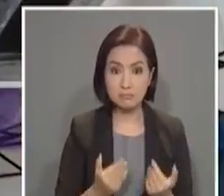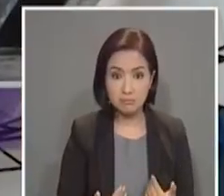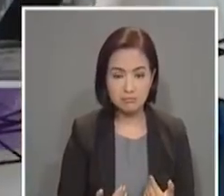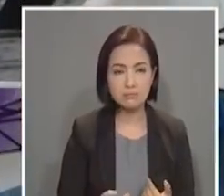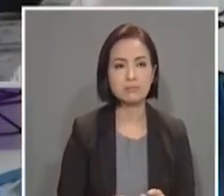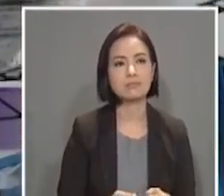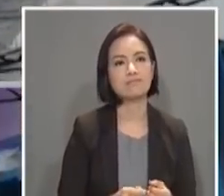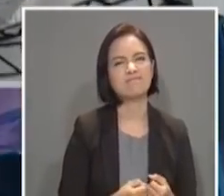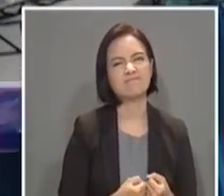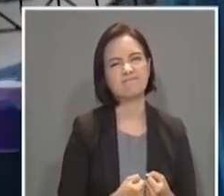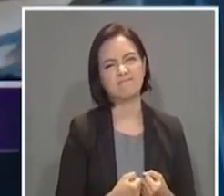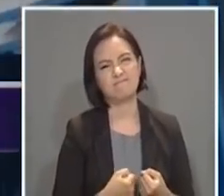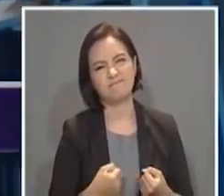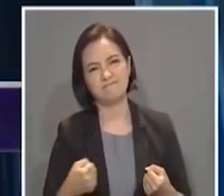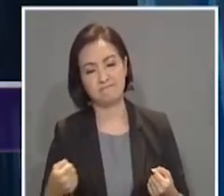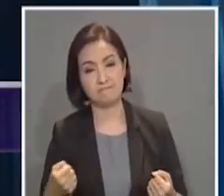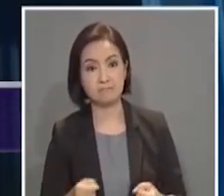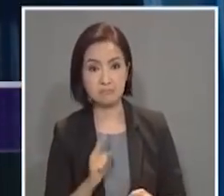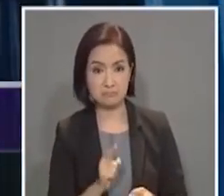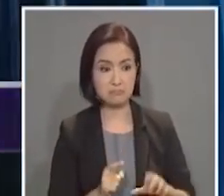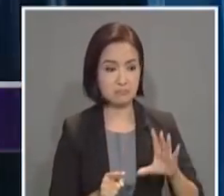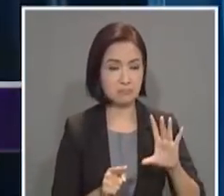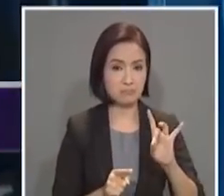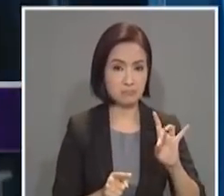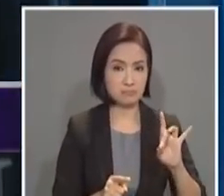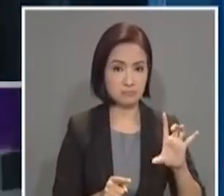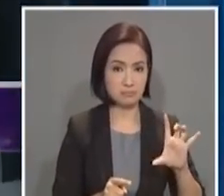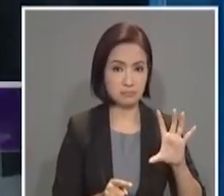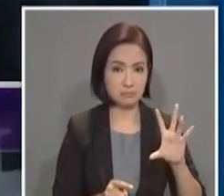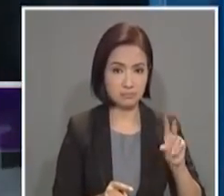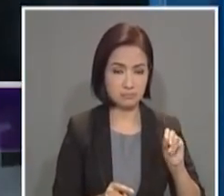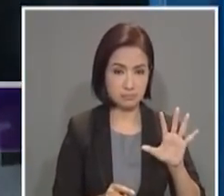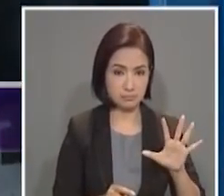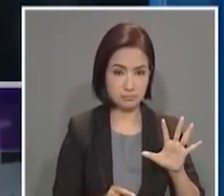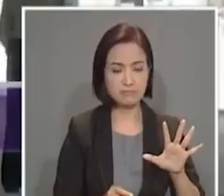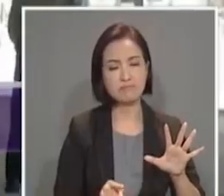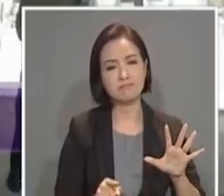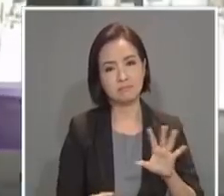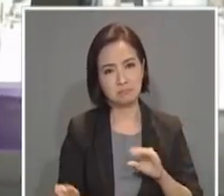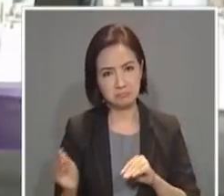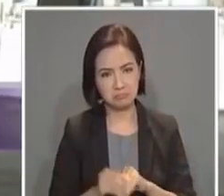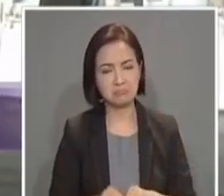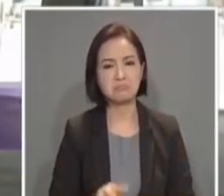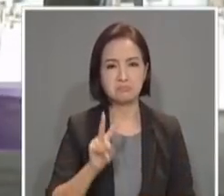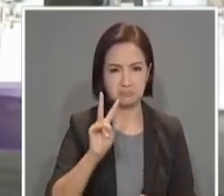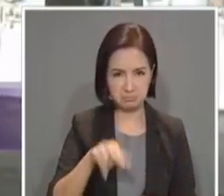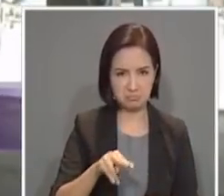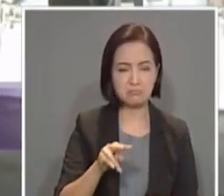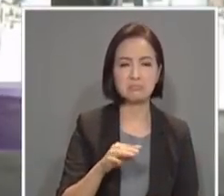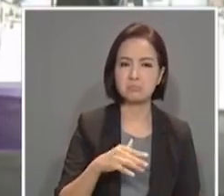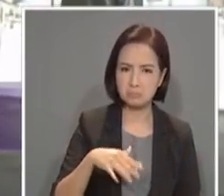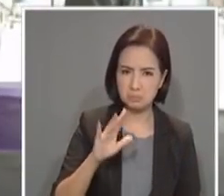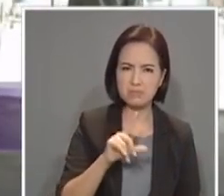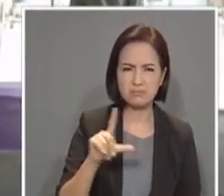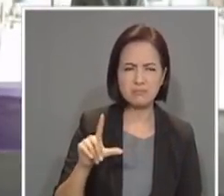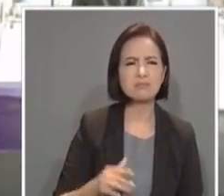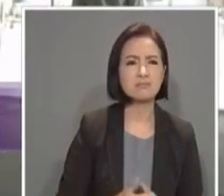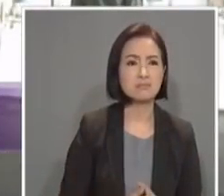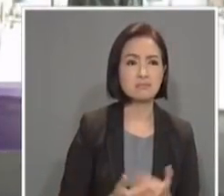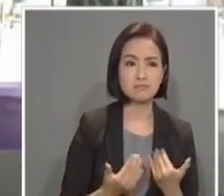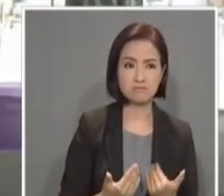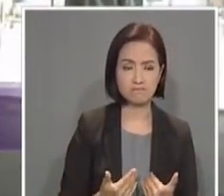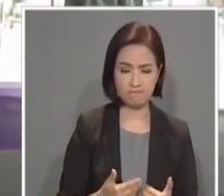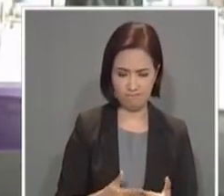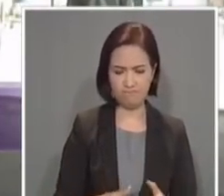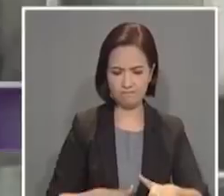และต้องเพิ่มงบประมาณจาก835ล้านบาทเป็นกว่า 1,217 ล้านบาทแล้วในปัจจุบันทำให้เครือข่ายภาคประชา